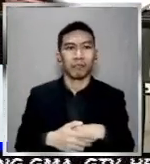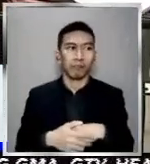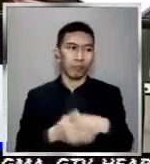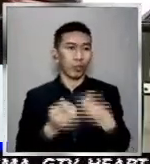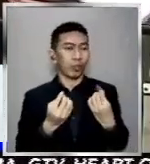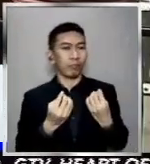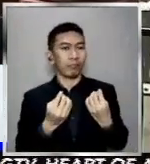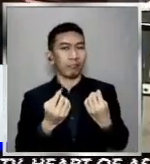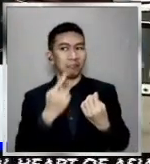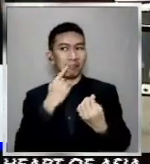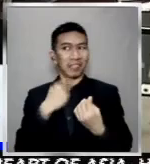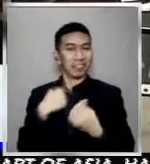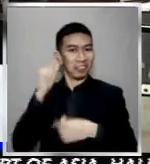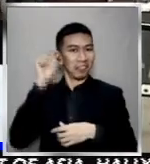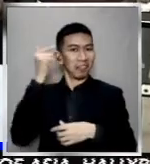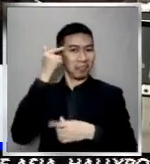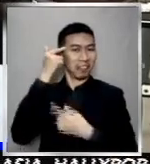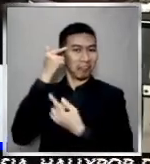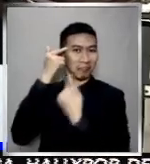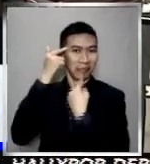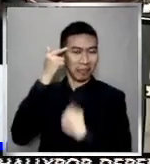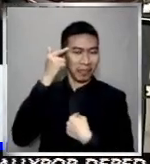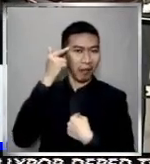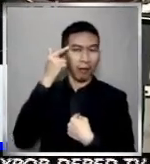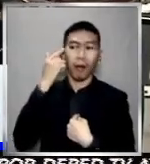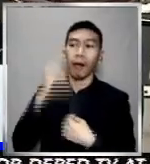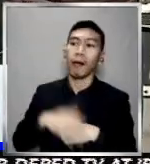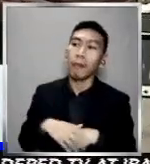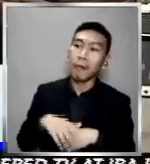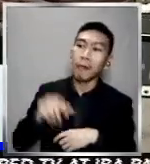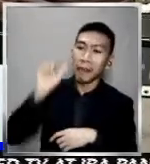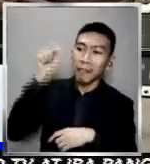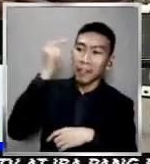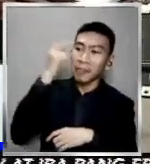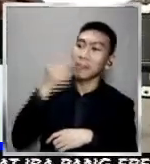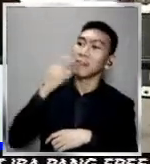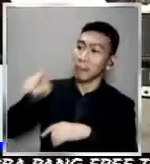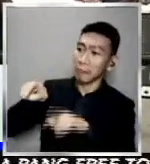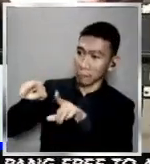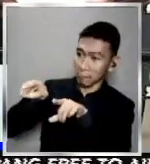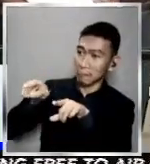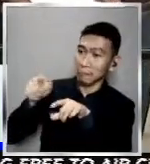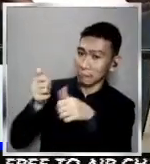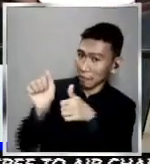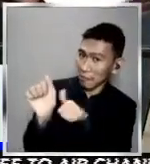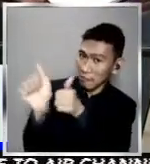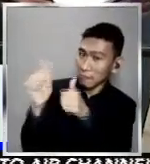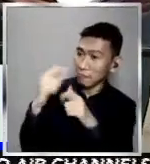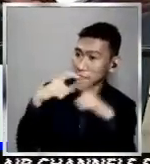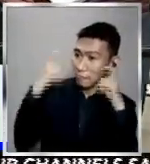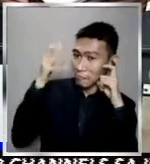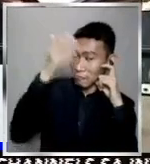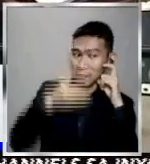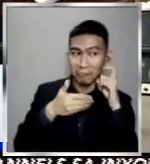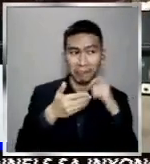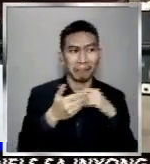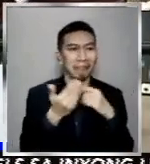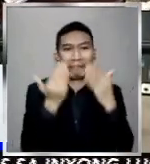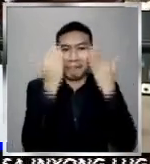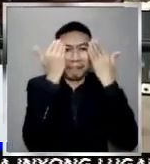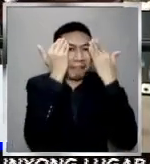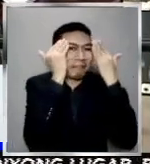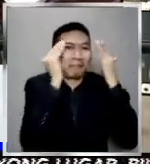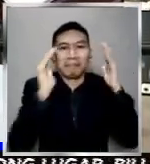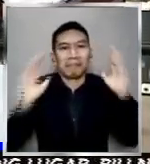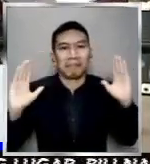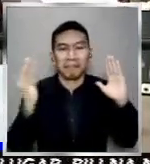so dahil po ba sa inutos ng gobyerno, gagawin nyo na, magsusuot na kayo ng face mask, face shield? Hindi ko lang masasabi kasi ang mga tao matigas ang